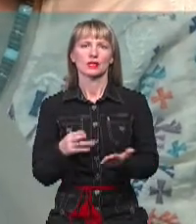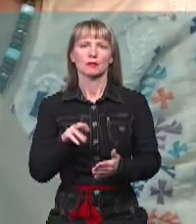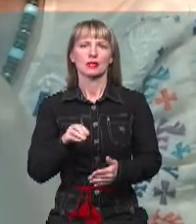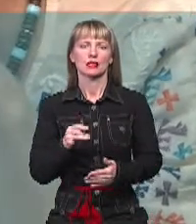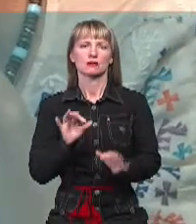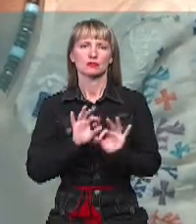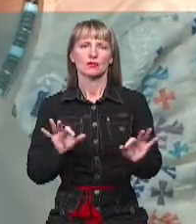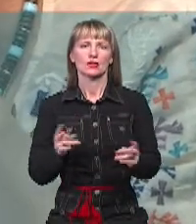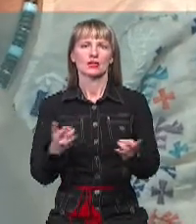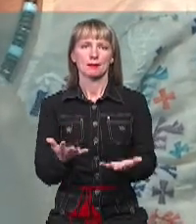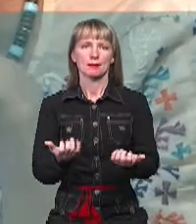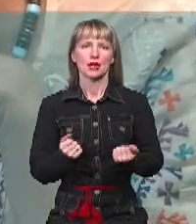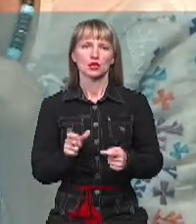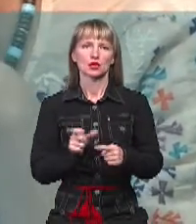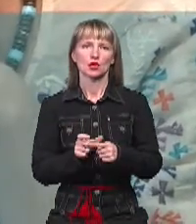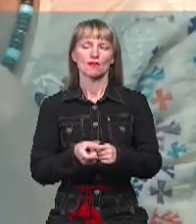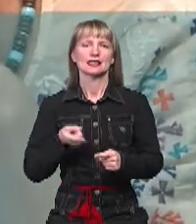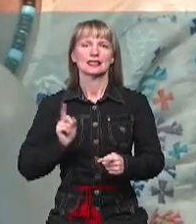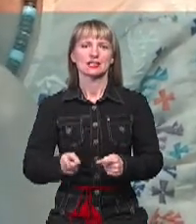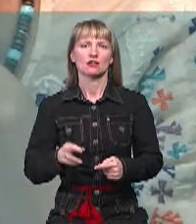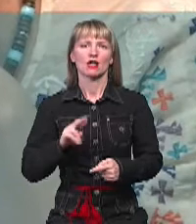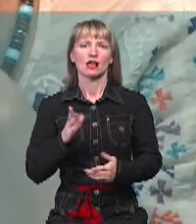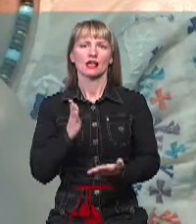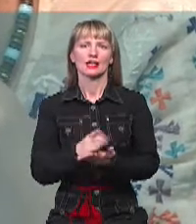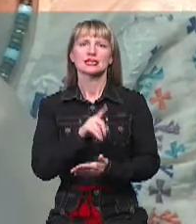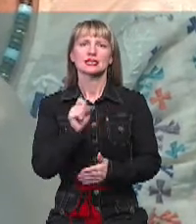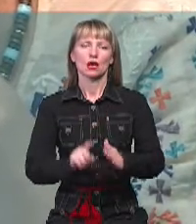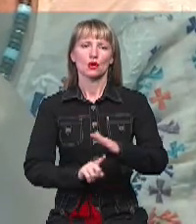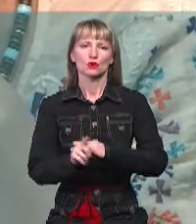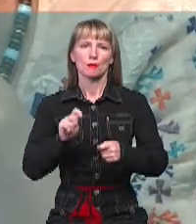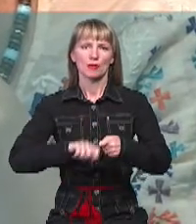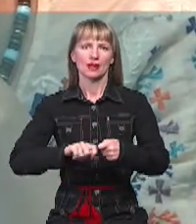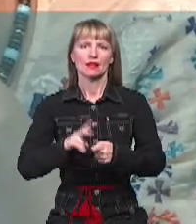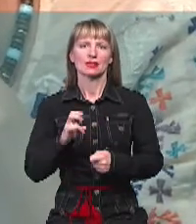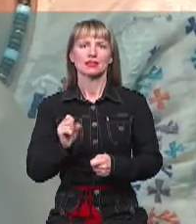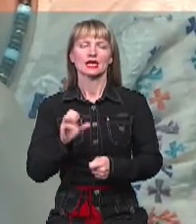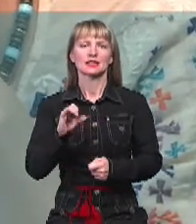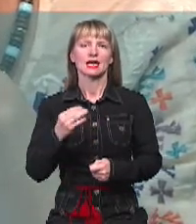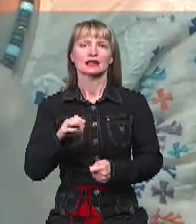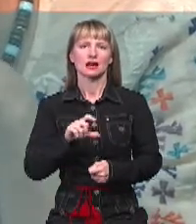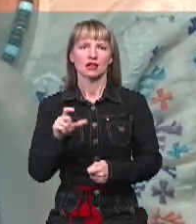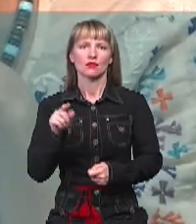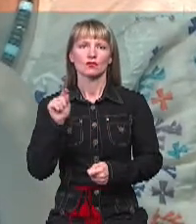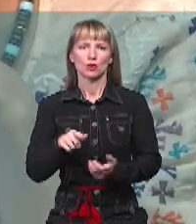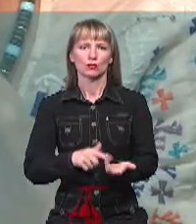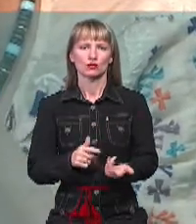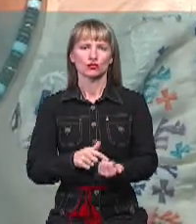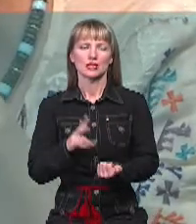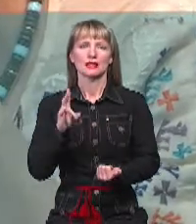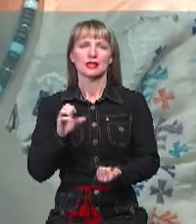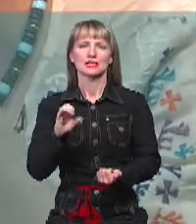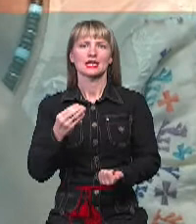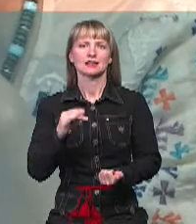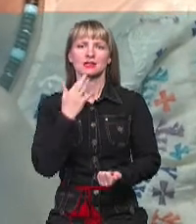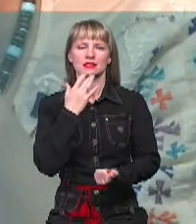Петренко розповідав, то треба брати слова дійсно так, як є, за основу. Перевіряти це на сайтах, офіційних сайтах, в тому числі на